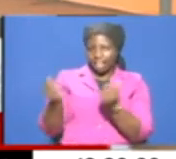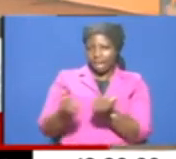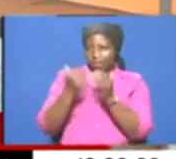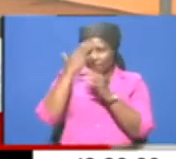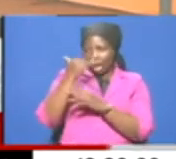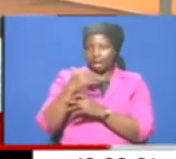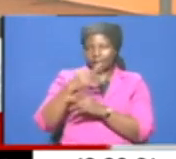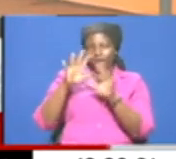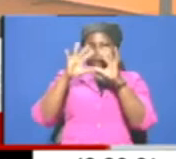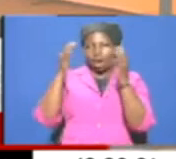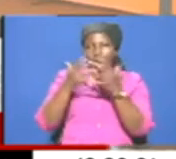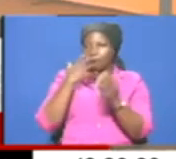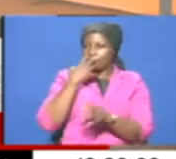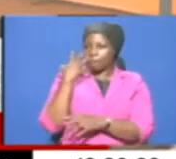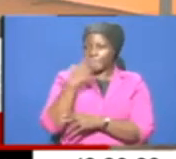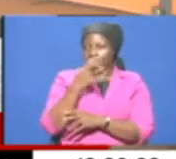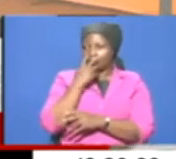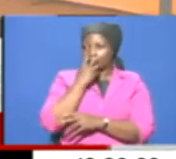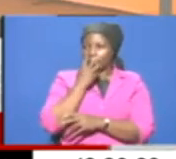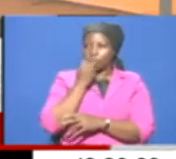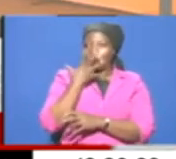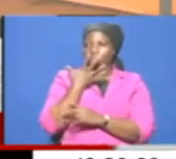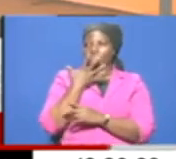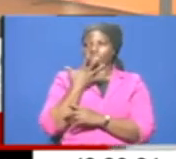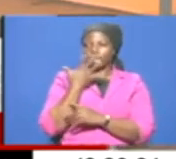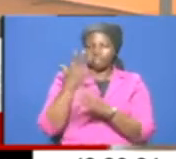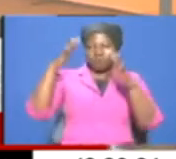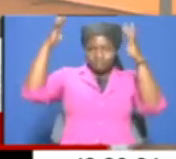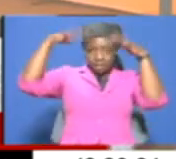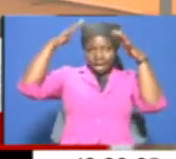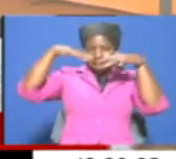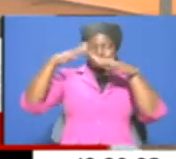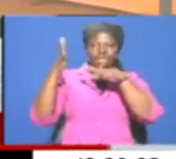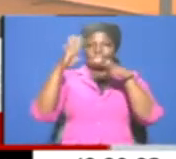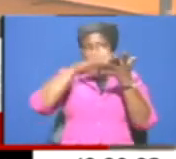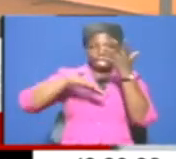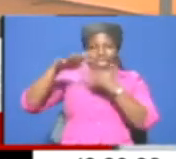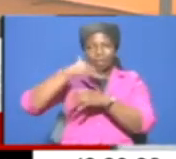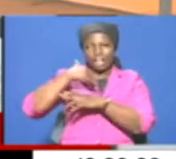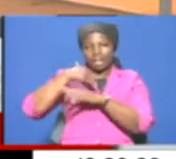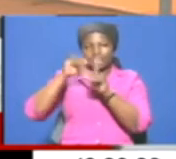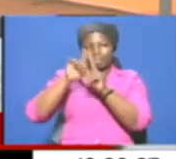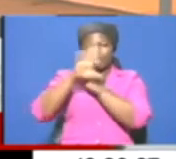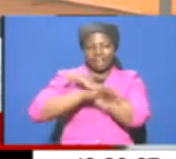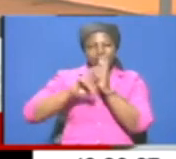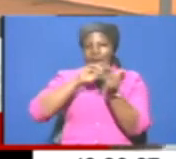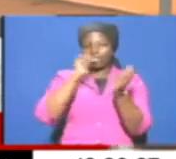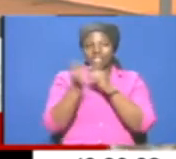Ile hewa tulikuwa naye, ile mvua tulikuwa naye, na ile inchi tulikuwa naye imebadilika kusema